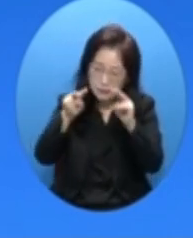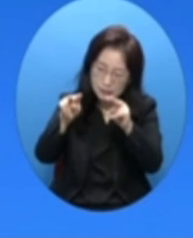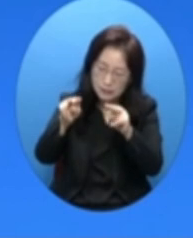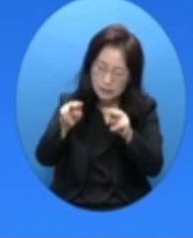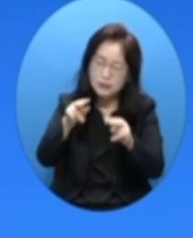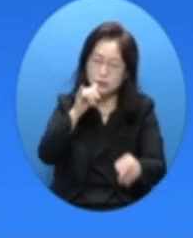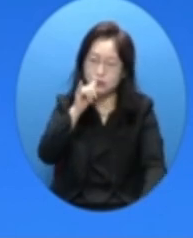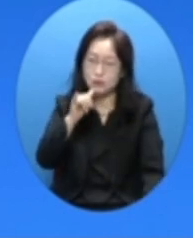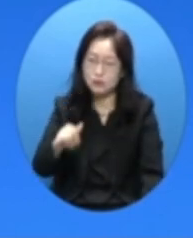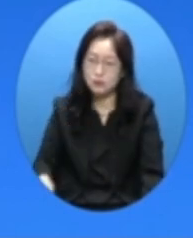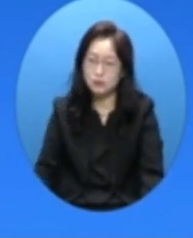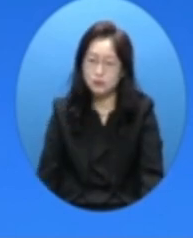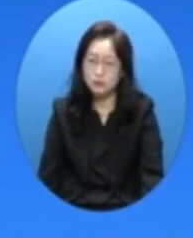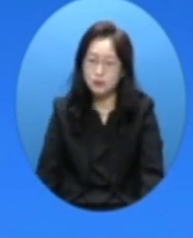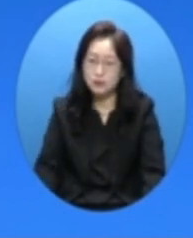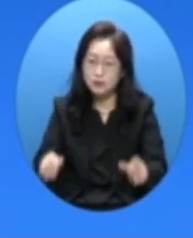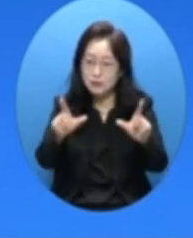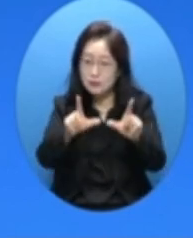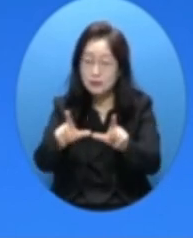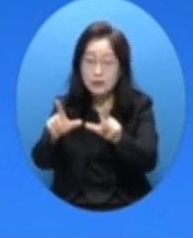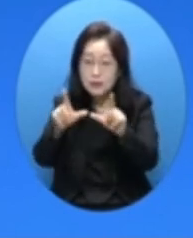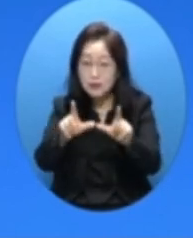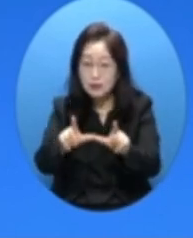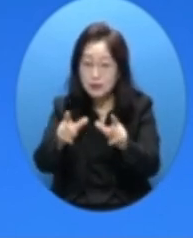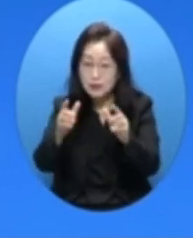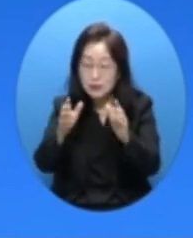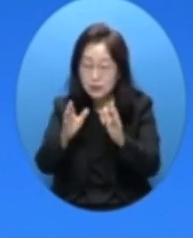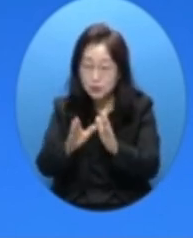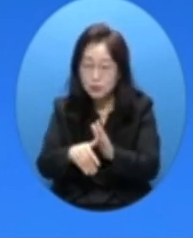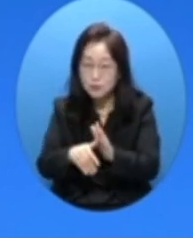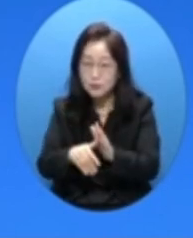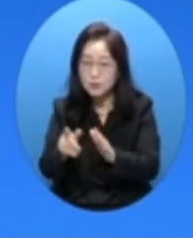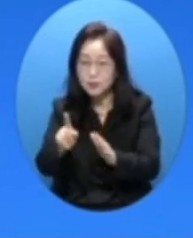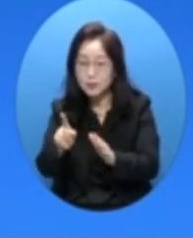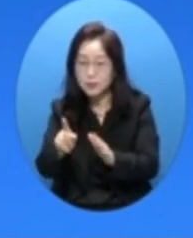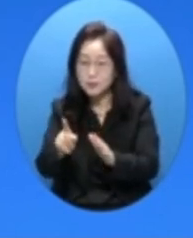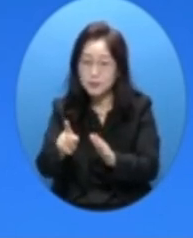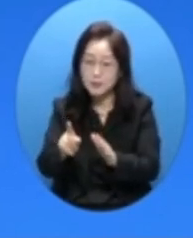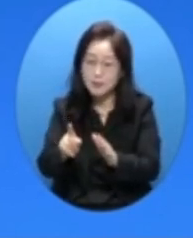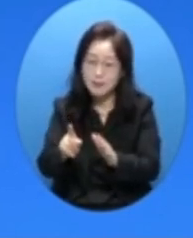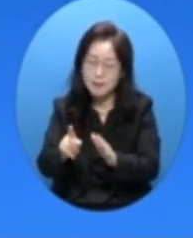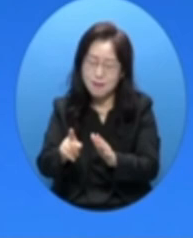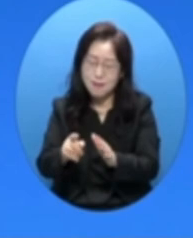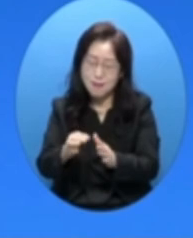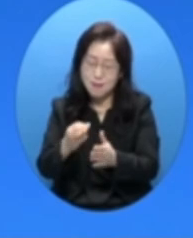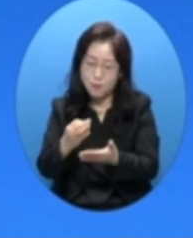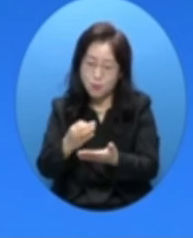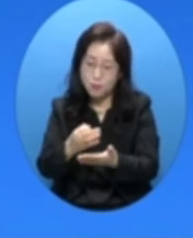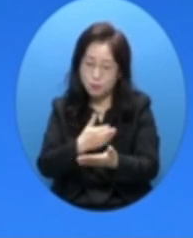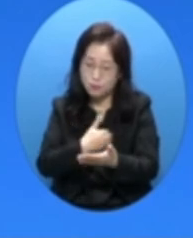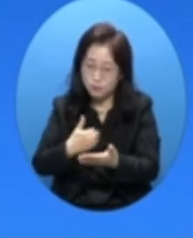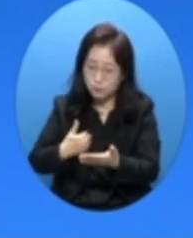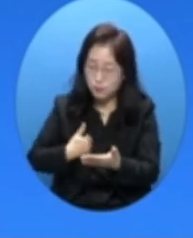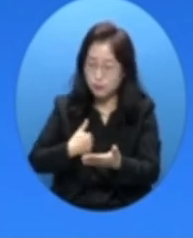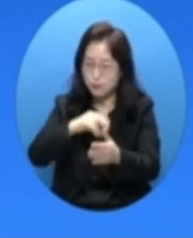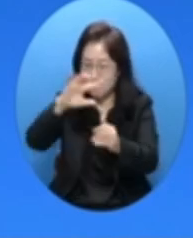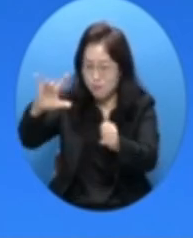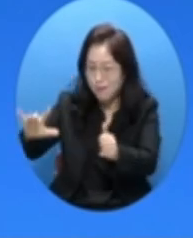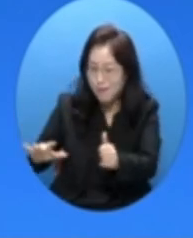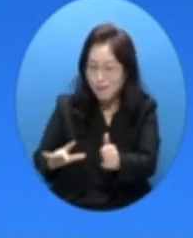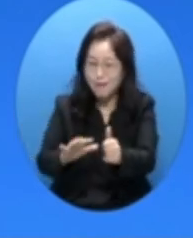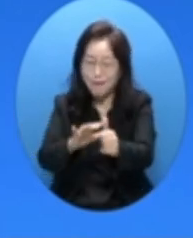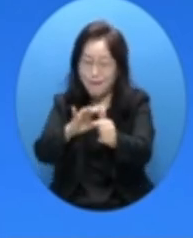것입니다 사비살 될 때는 그렇게 문전이 막 닳도록 사람들이 문제성씨를